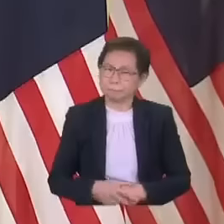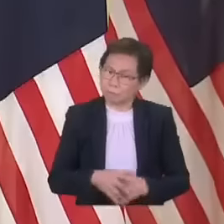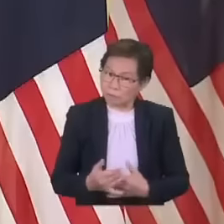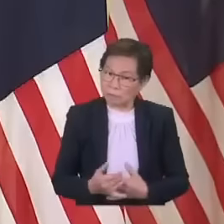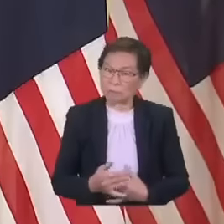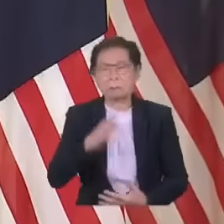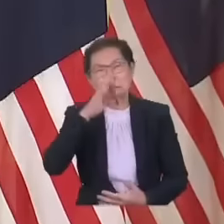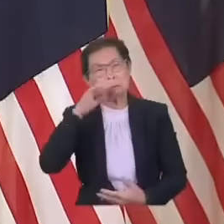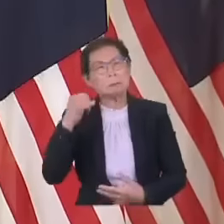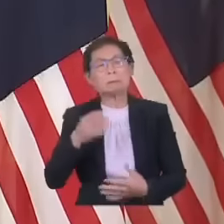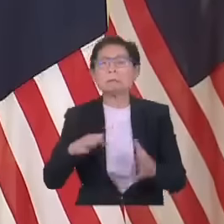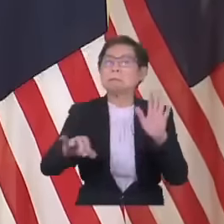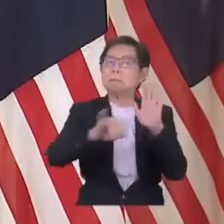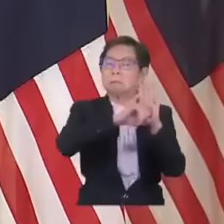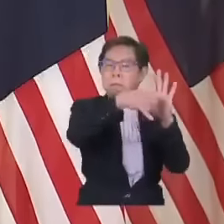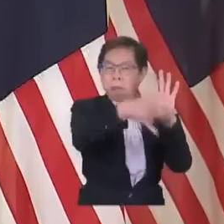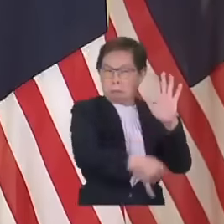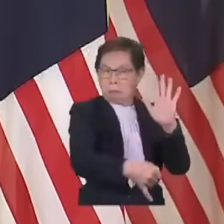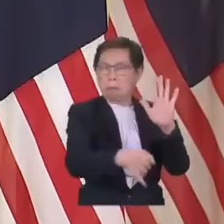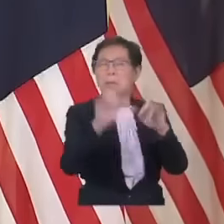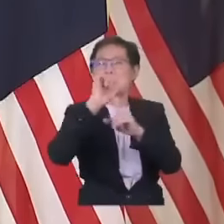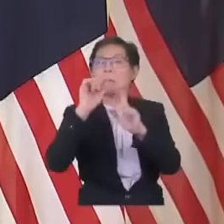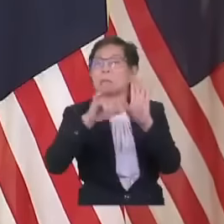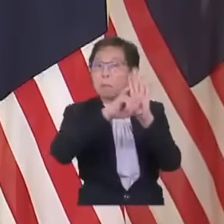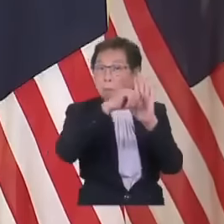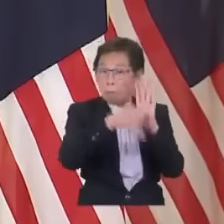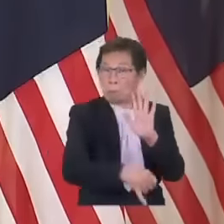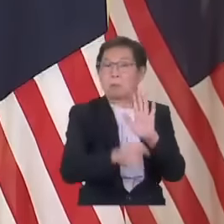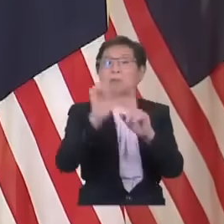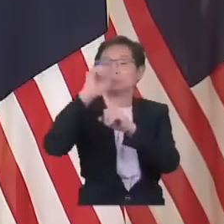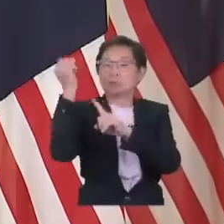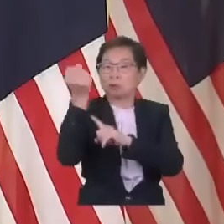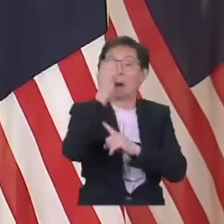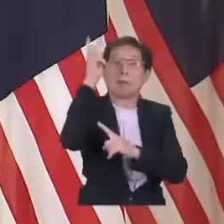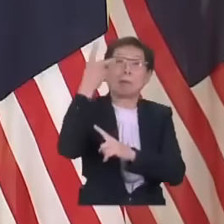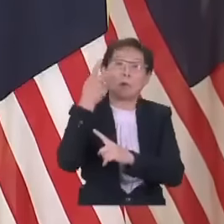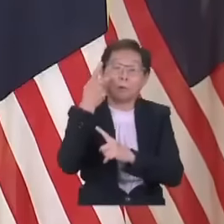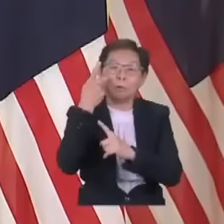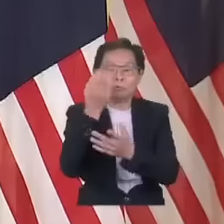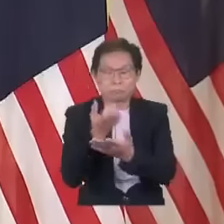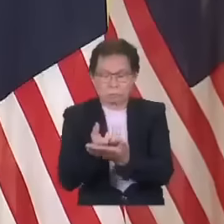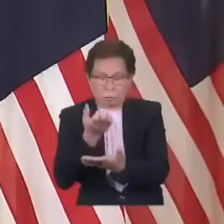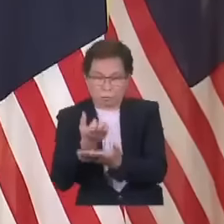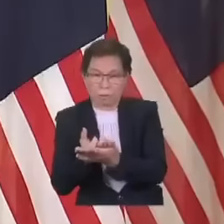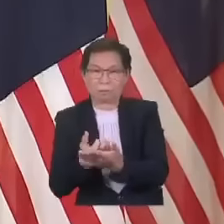memburuk terhadap Sosio politico ekonomi